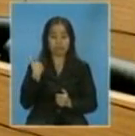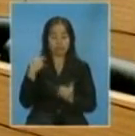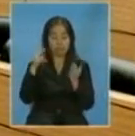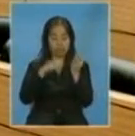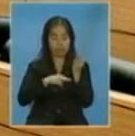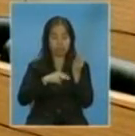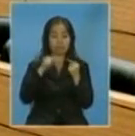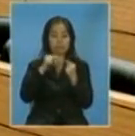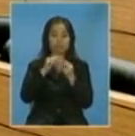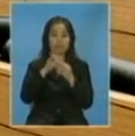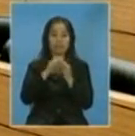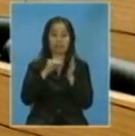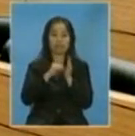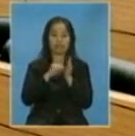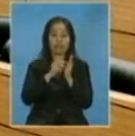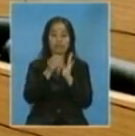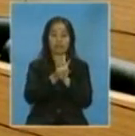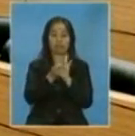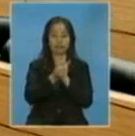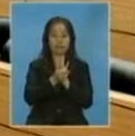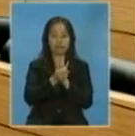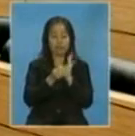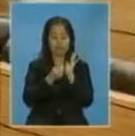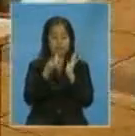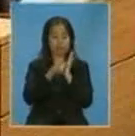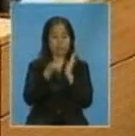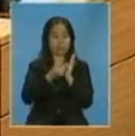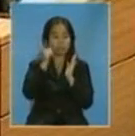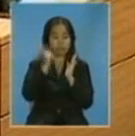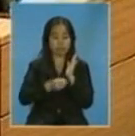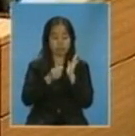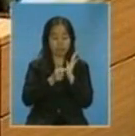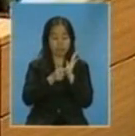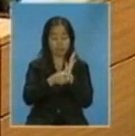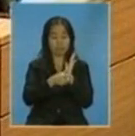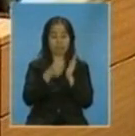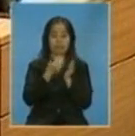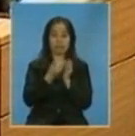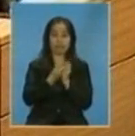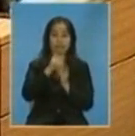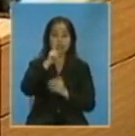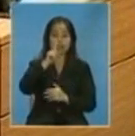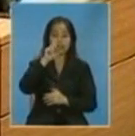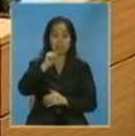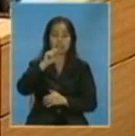เส้นทางกรุงเทพหนองคายใช้สตางค์จริงๆชั้นท้ายแค่